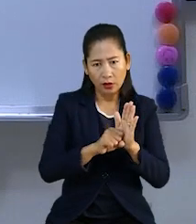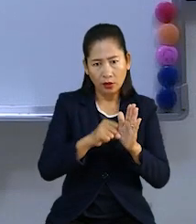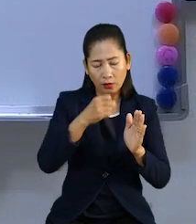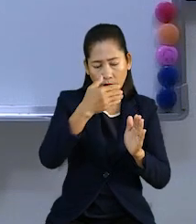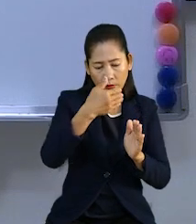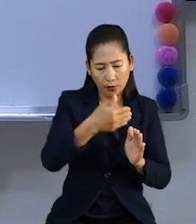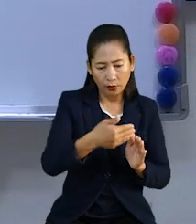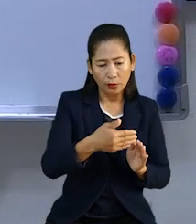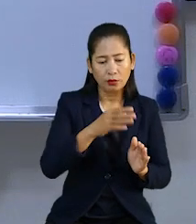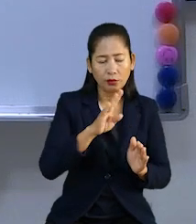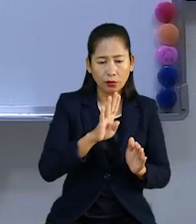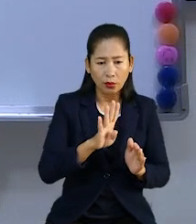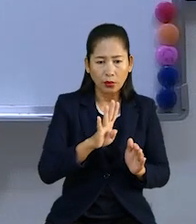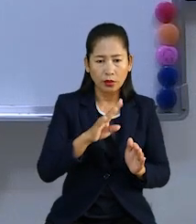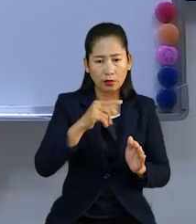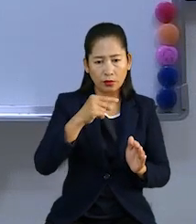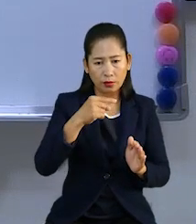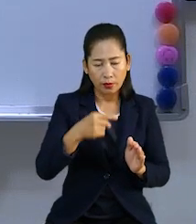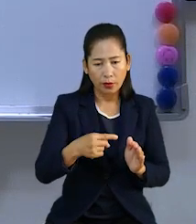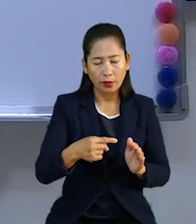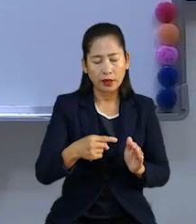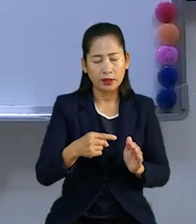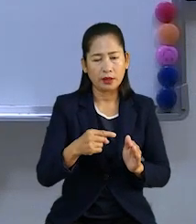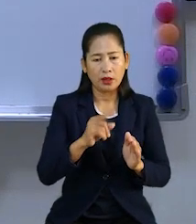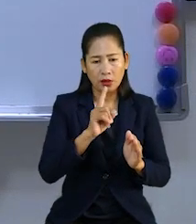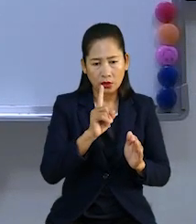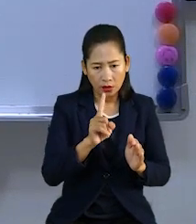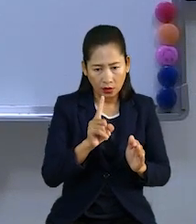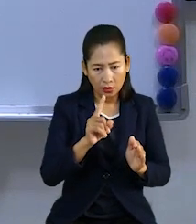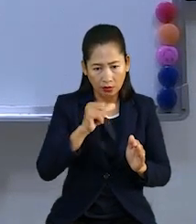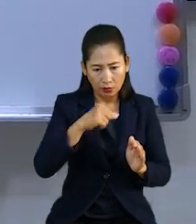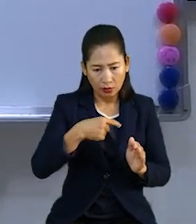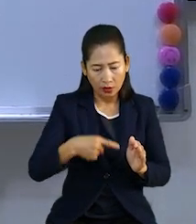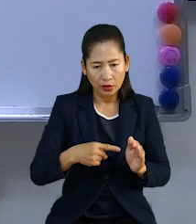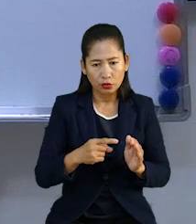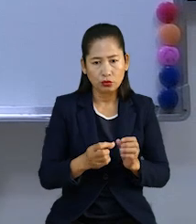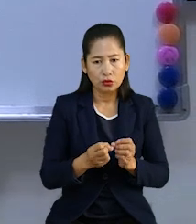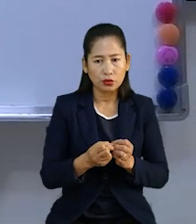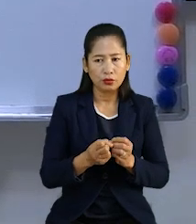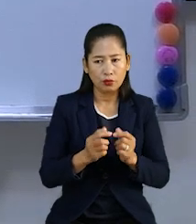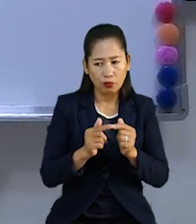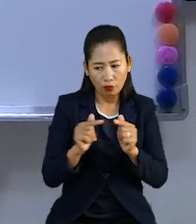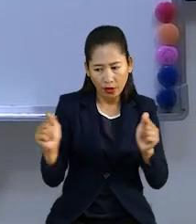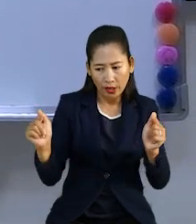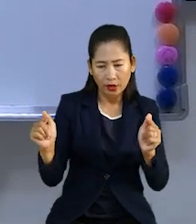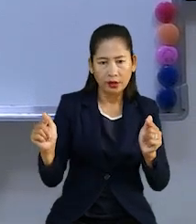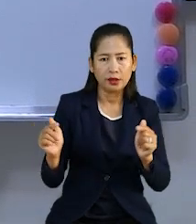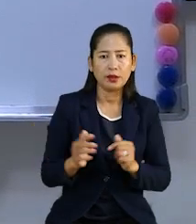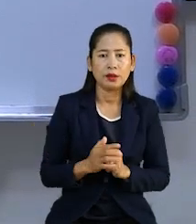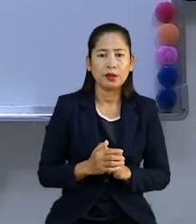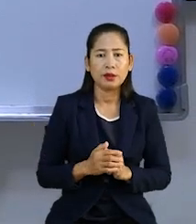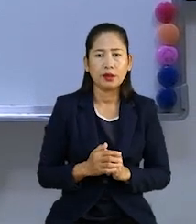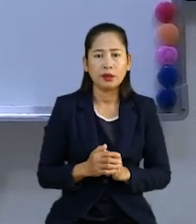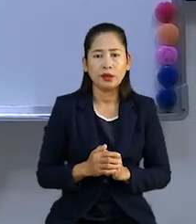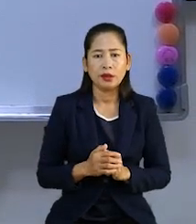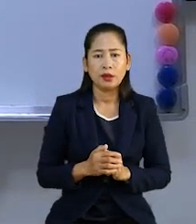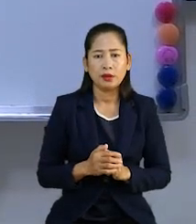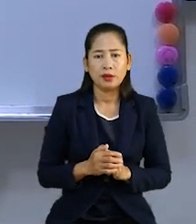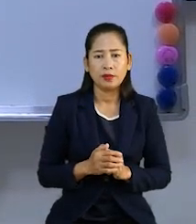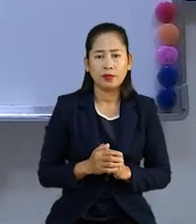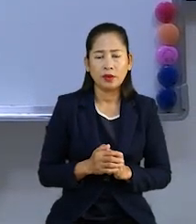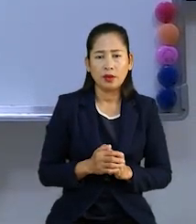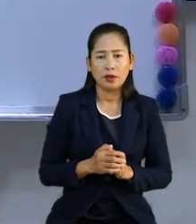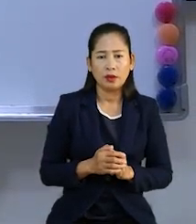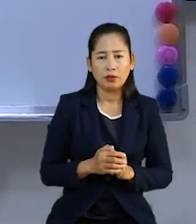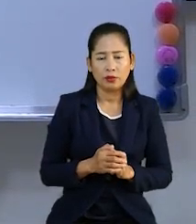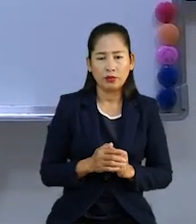buồn mớn buồn con nâng mùi sáng cứ mùi sáng chả ăn chiếc được chứ nó dương cùng nụ cu